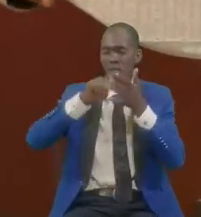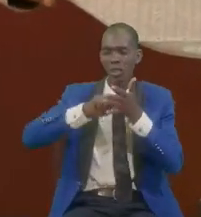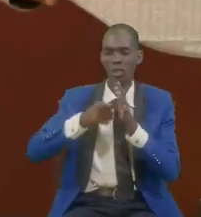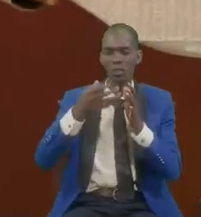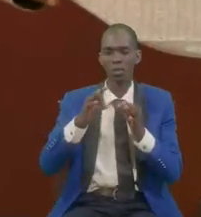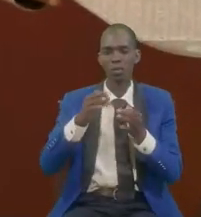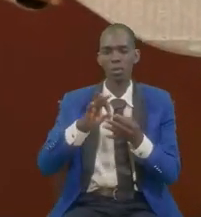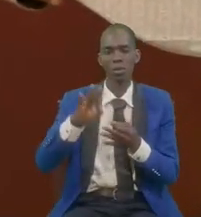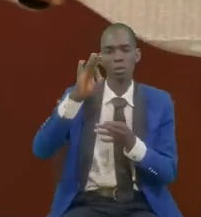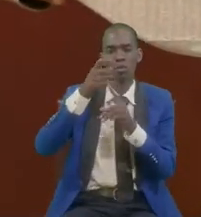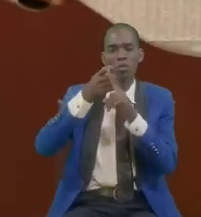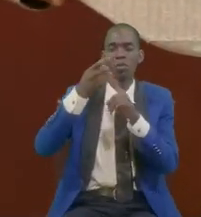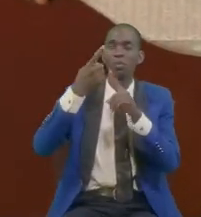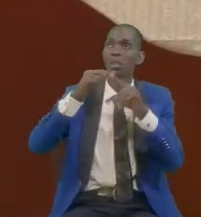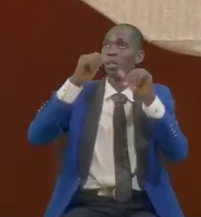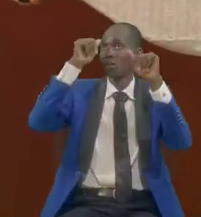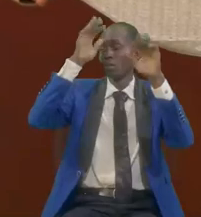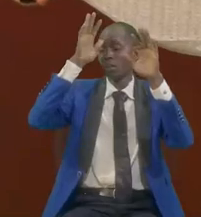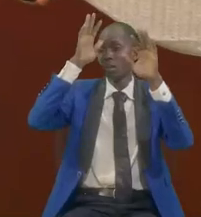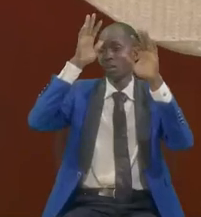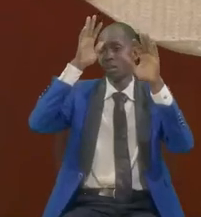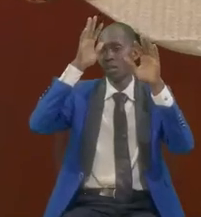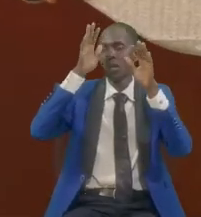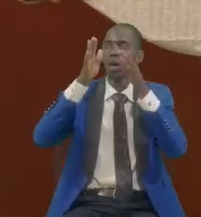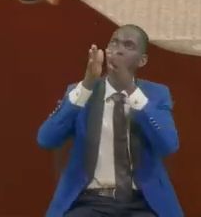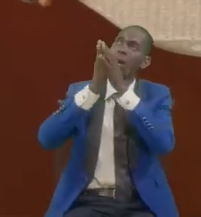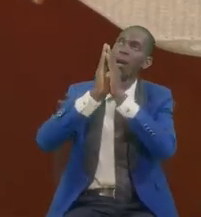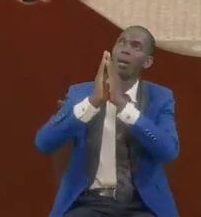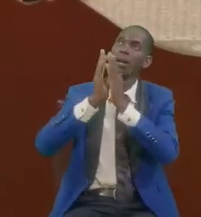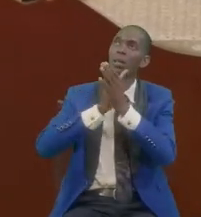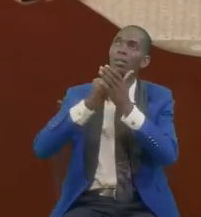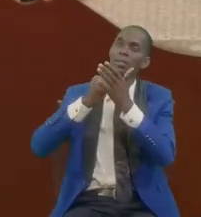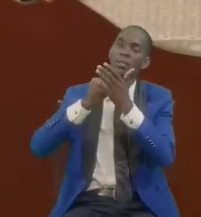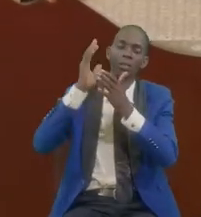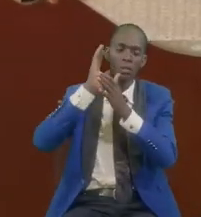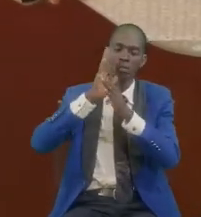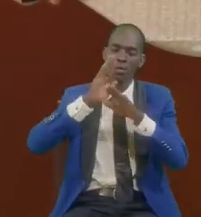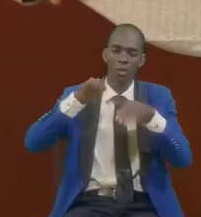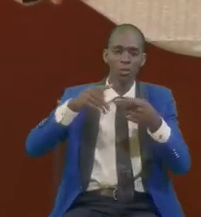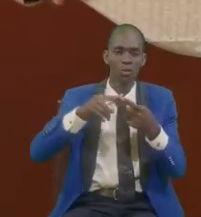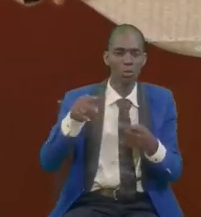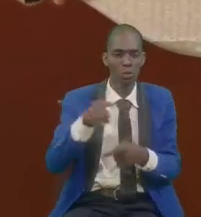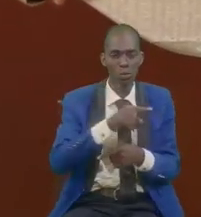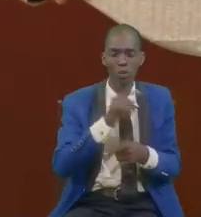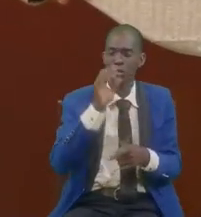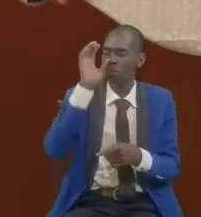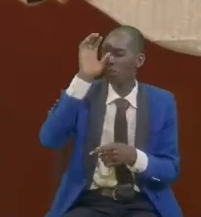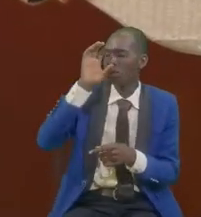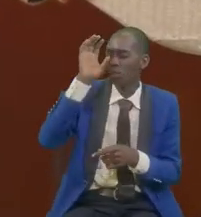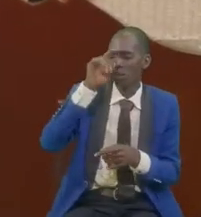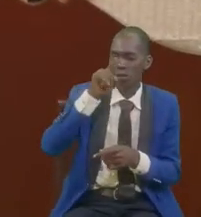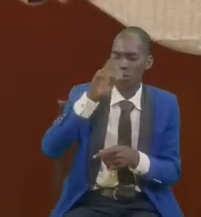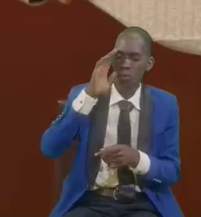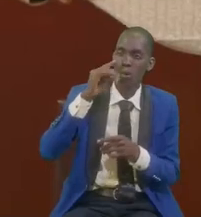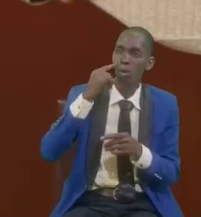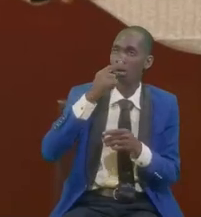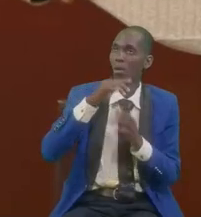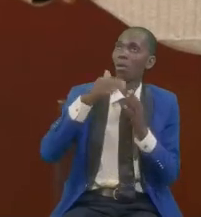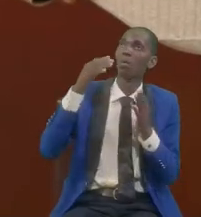don de l'Esprit est du Père. Demandez-vous et vous sera donné. Cherchez, vous